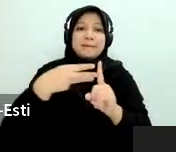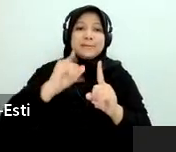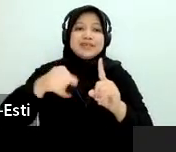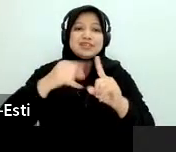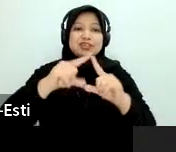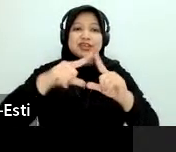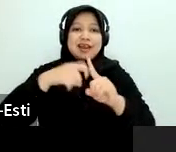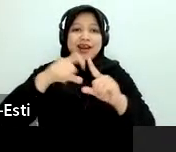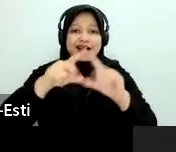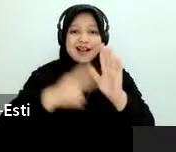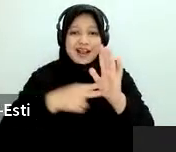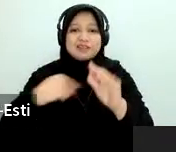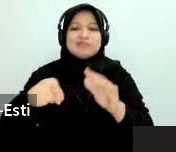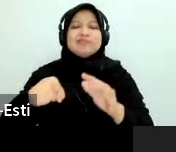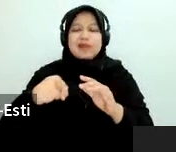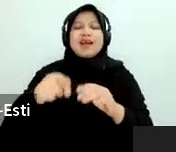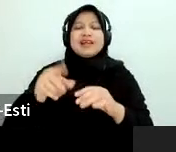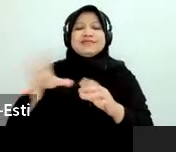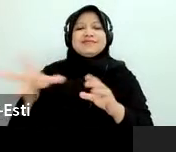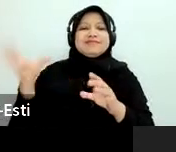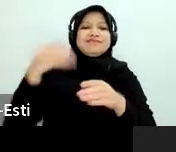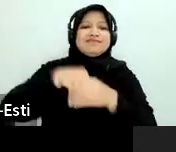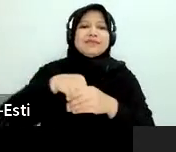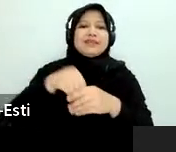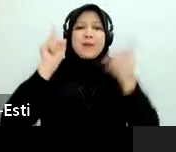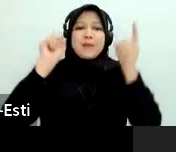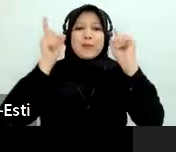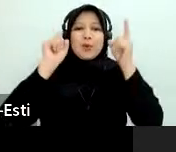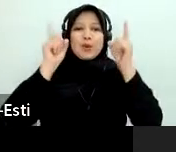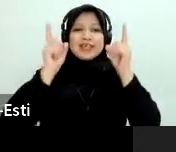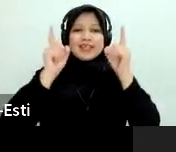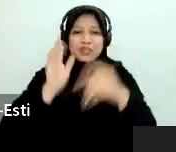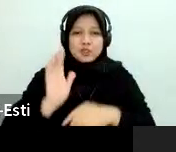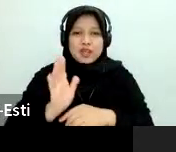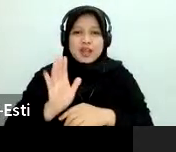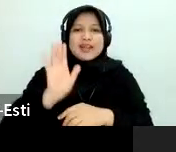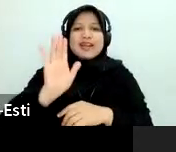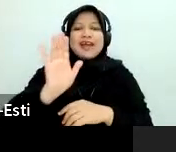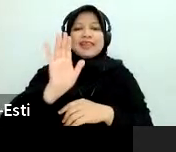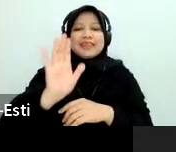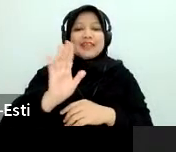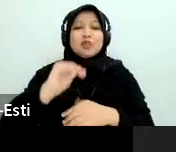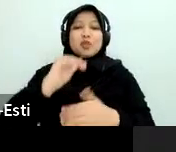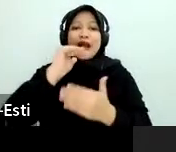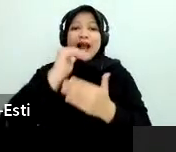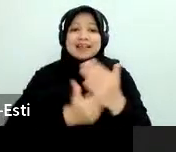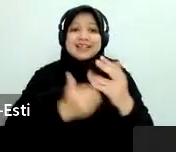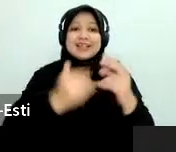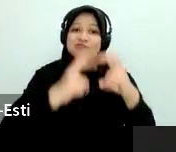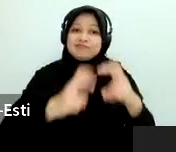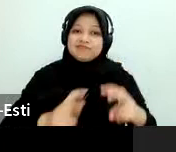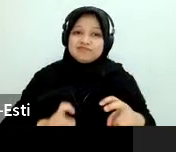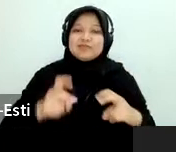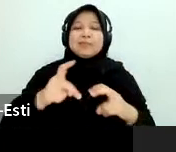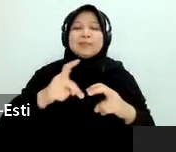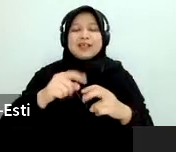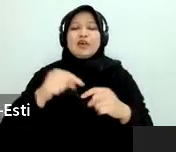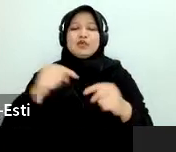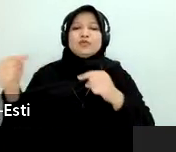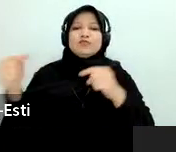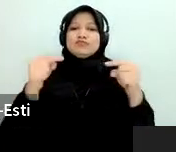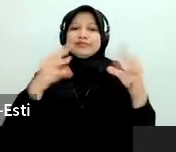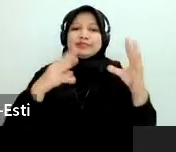bisa apa ya abdusy lanjut ketiak bisnis kedai tubuh terjadi melalui sejarah semantik kata